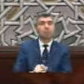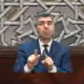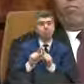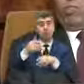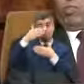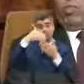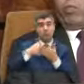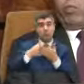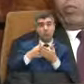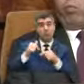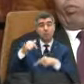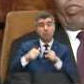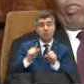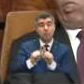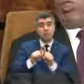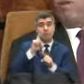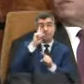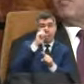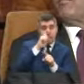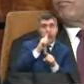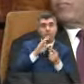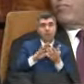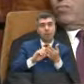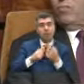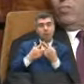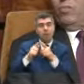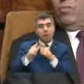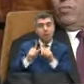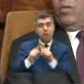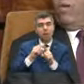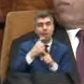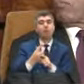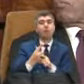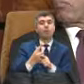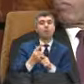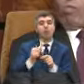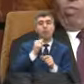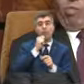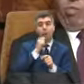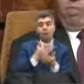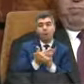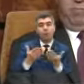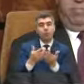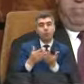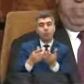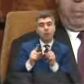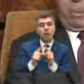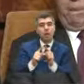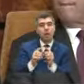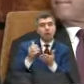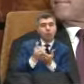التي تعاني إرهاقا مائيا. معدلات الموارد الطبيعية من المياه تعتبر من بين الأدنى في